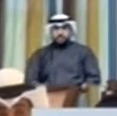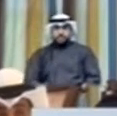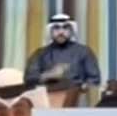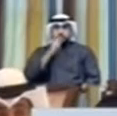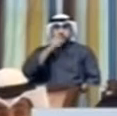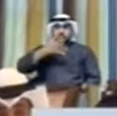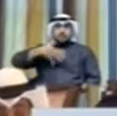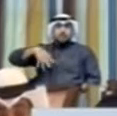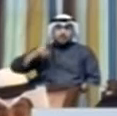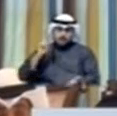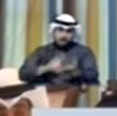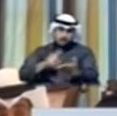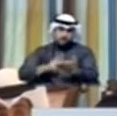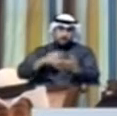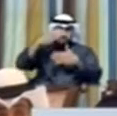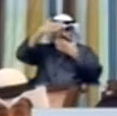لتنظيم